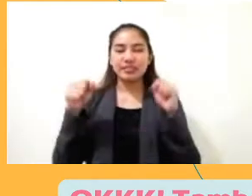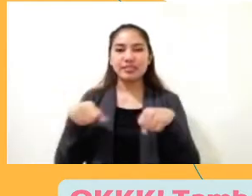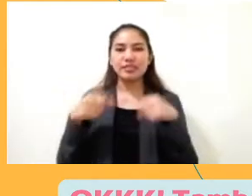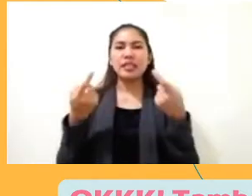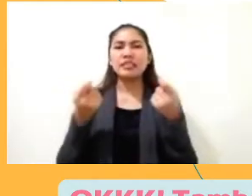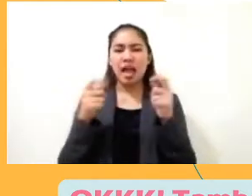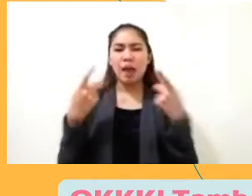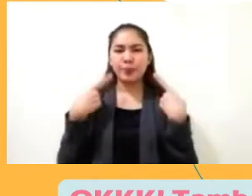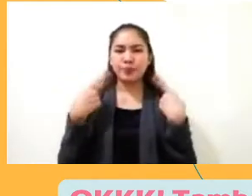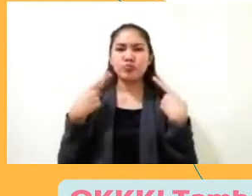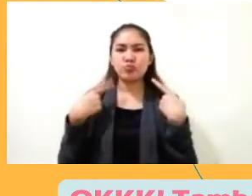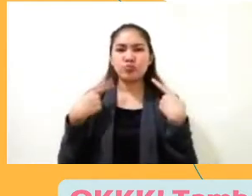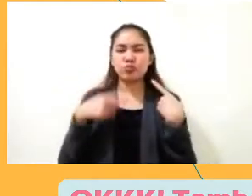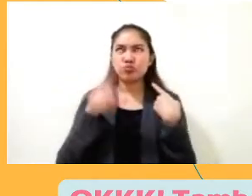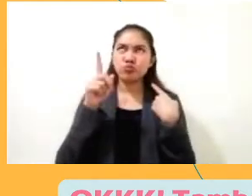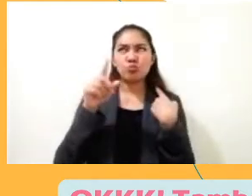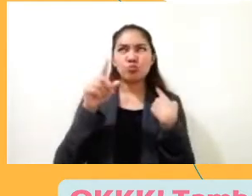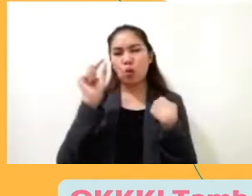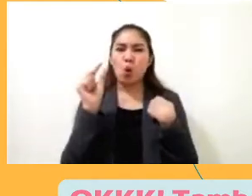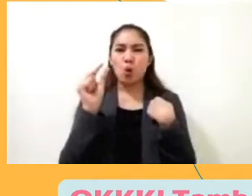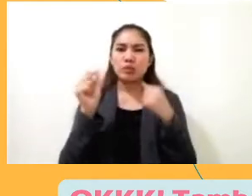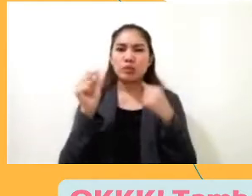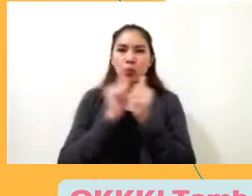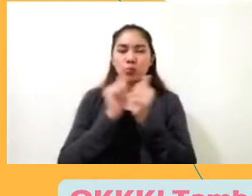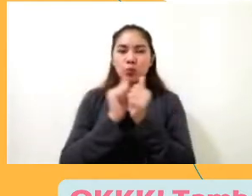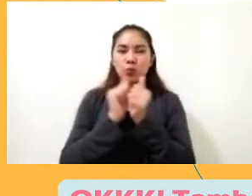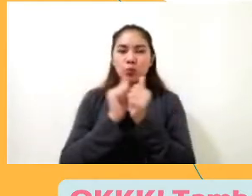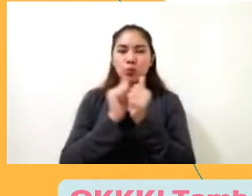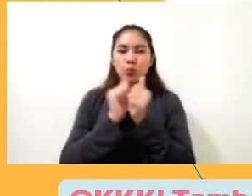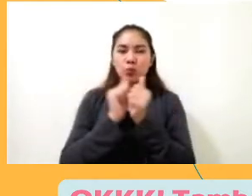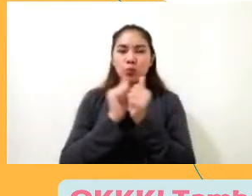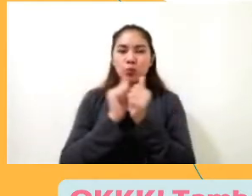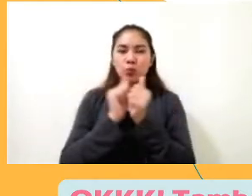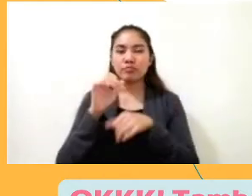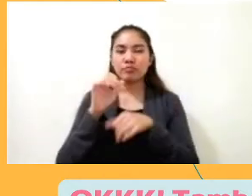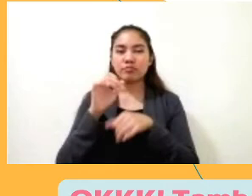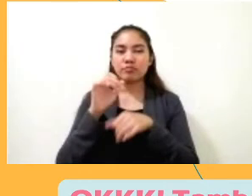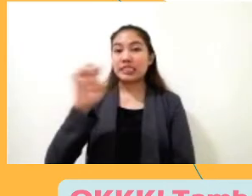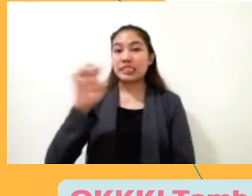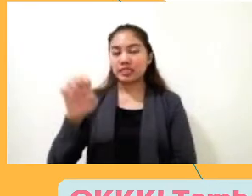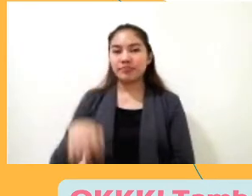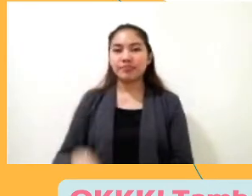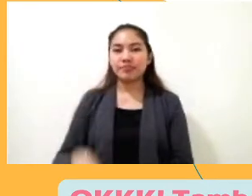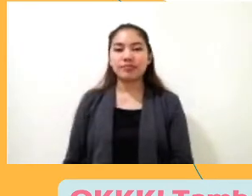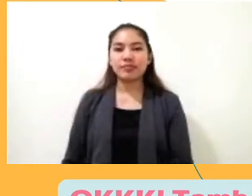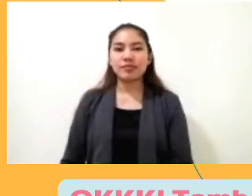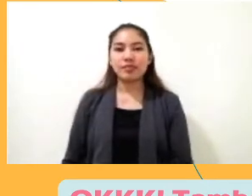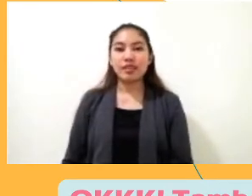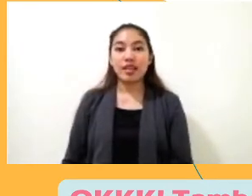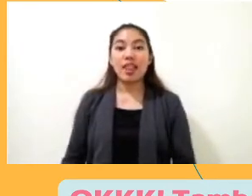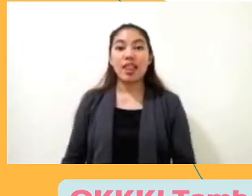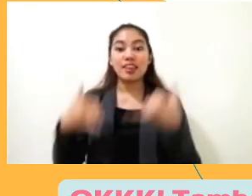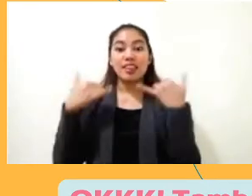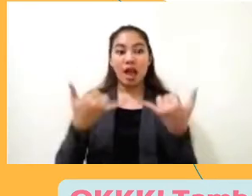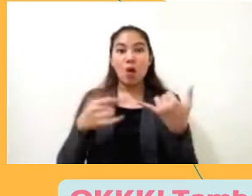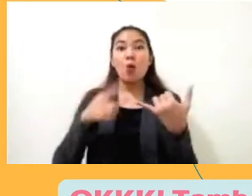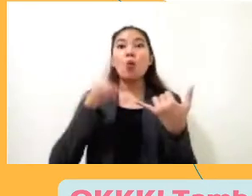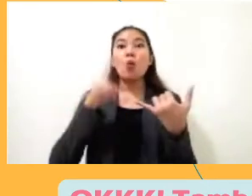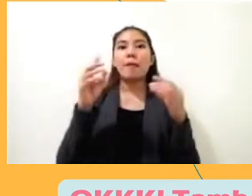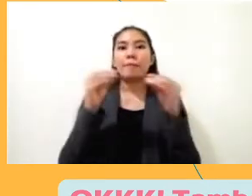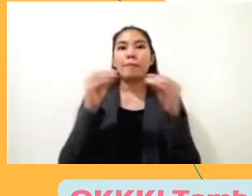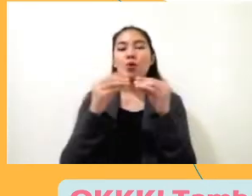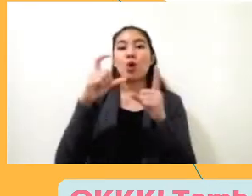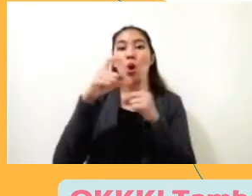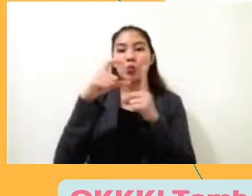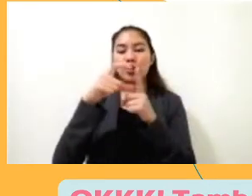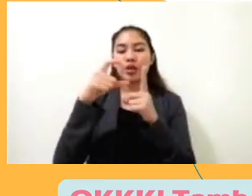tuhod. Ngayon naman, lagyan pa natin ng another word. Ano pang another word ng pwede? Ikaw.